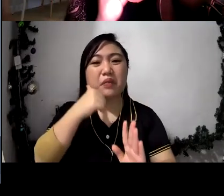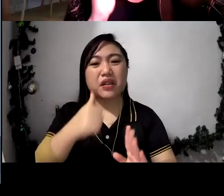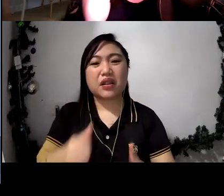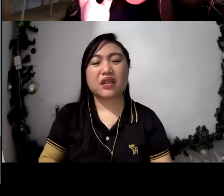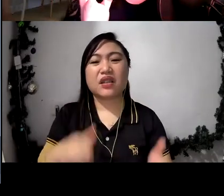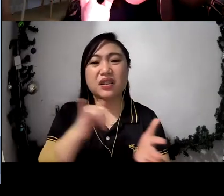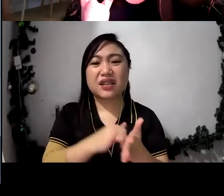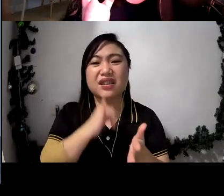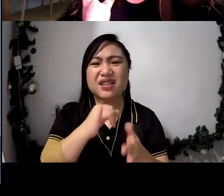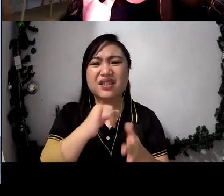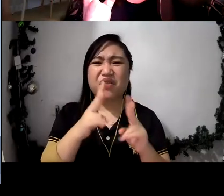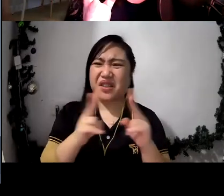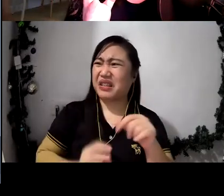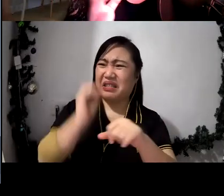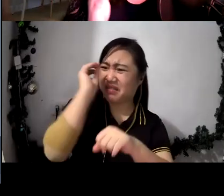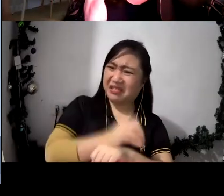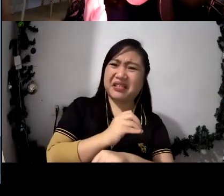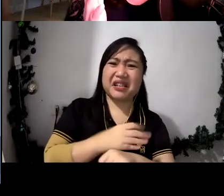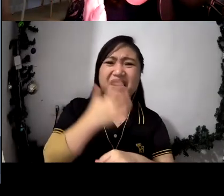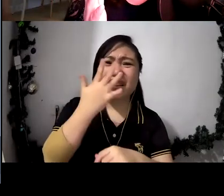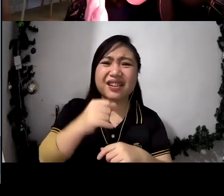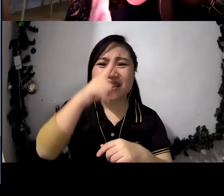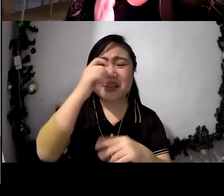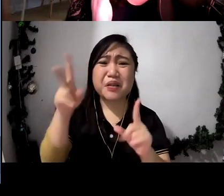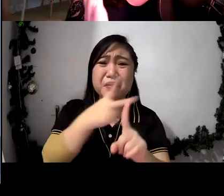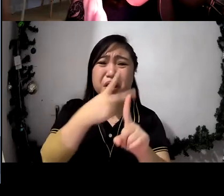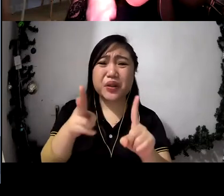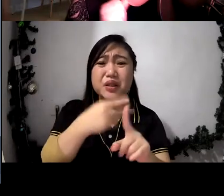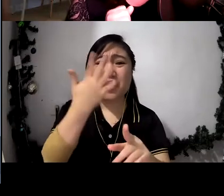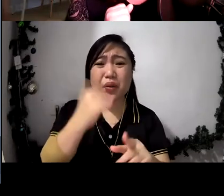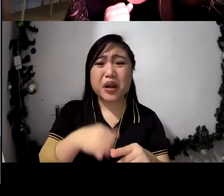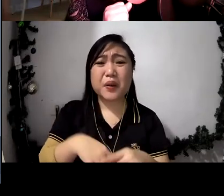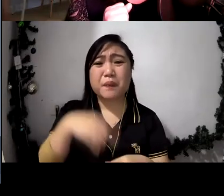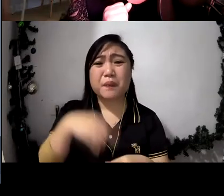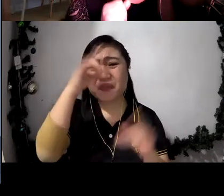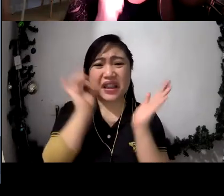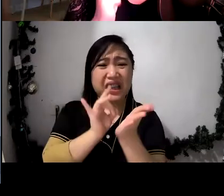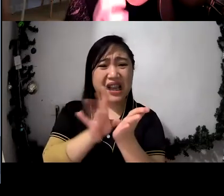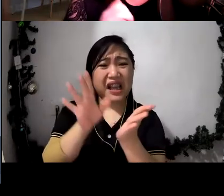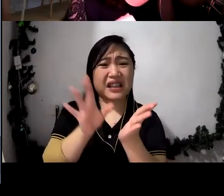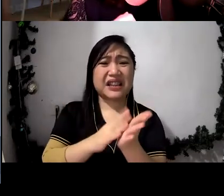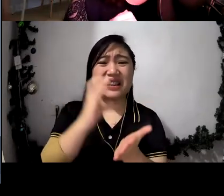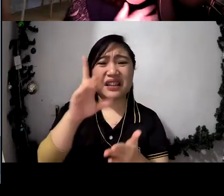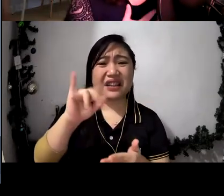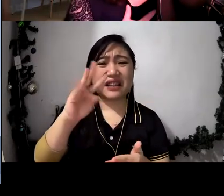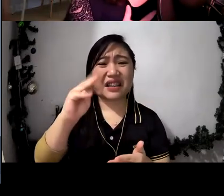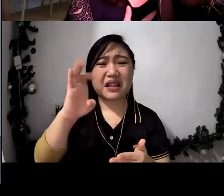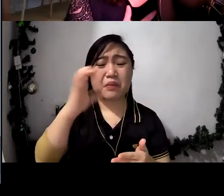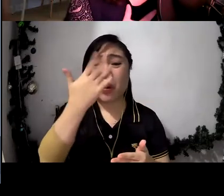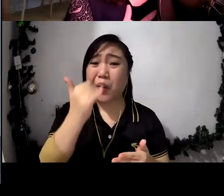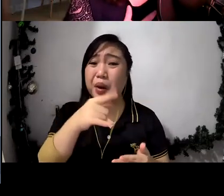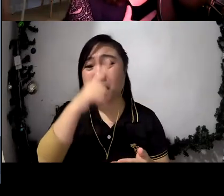at the extreme level, nagkakaroon ng mga gender-based violence and hate crime, no. Yung pinapatay ba dahil sa